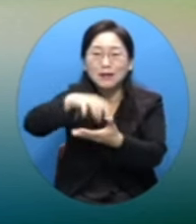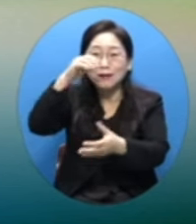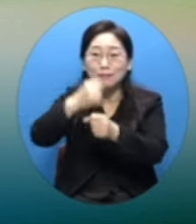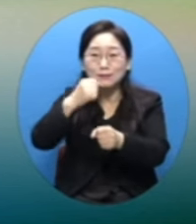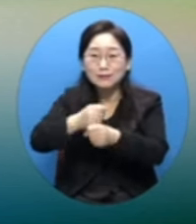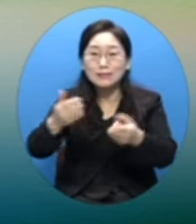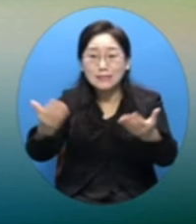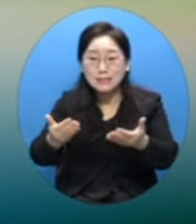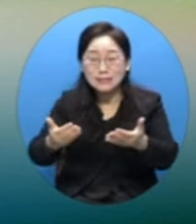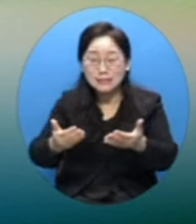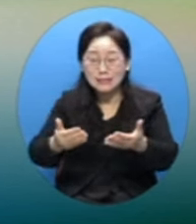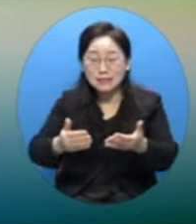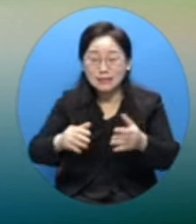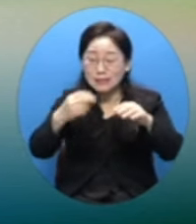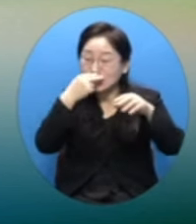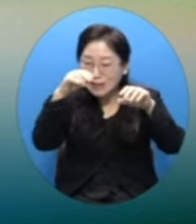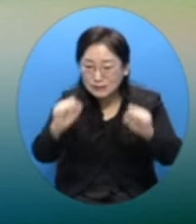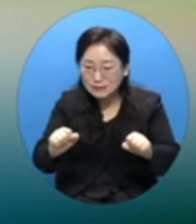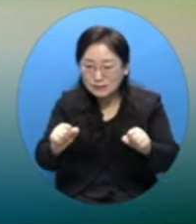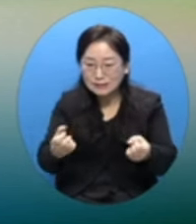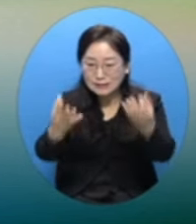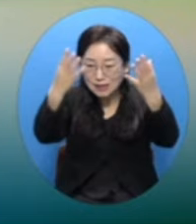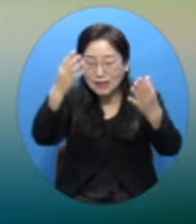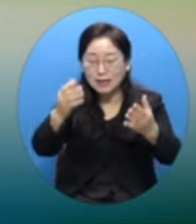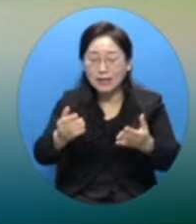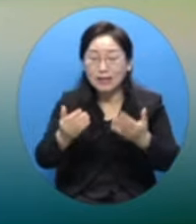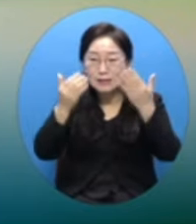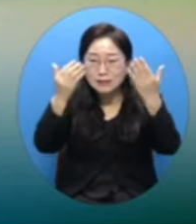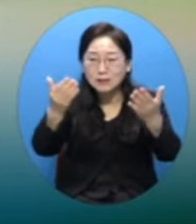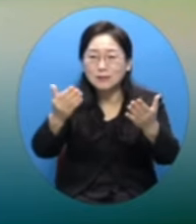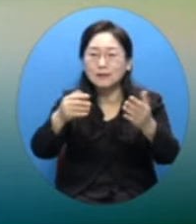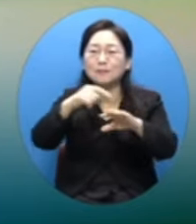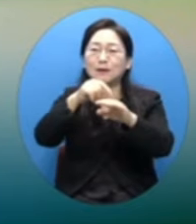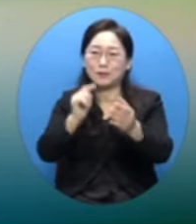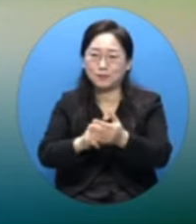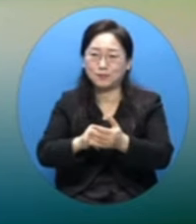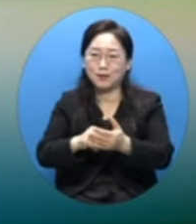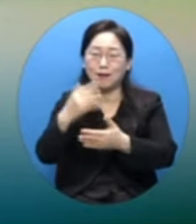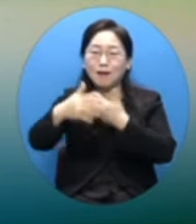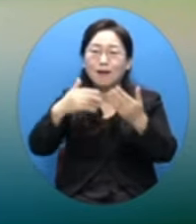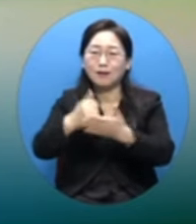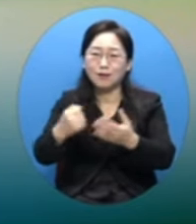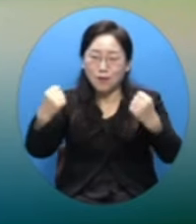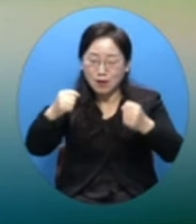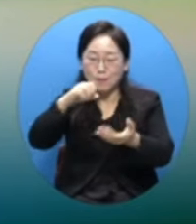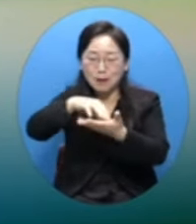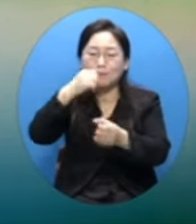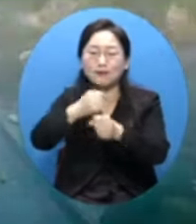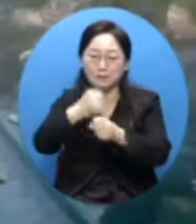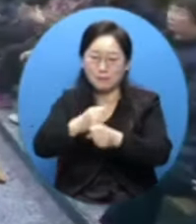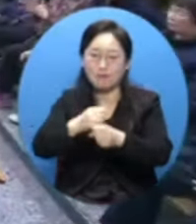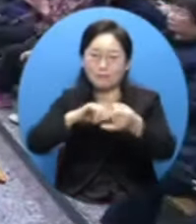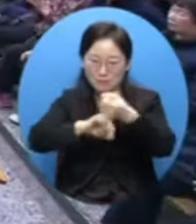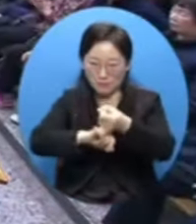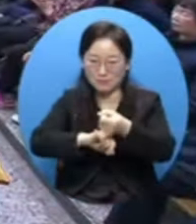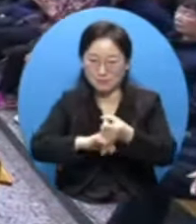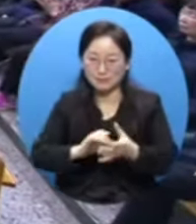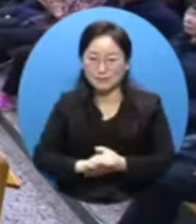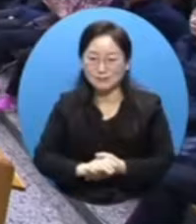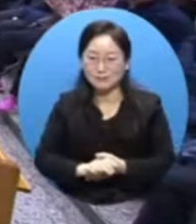일을 산제사를 드린다는 마음으로 하나님께 올려드리는 건강한 빵을 만들겠다는 것에 있다. 할렐루야.